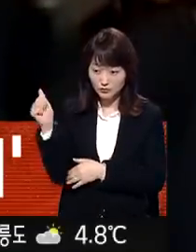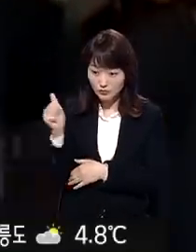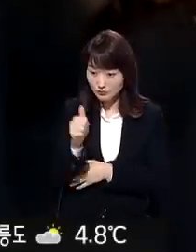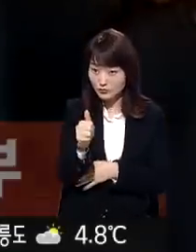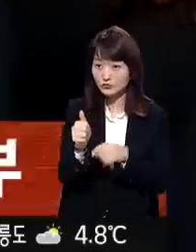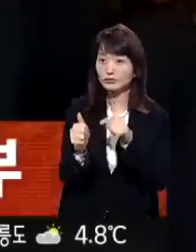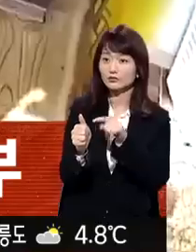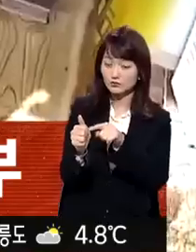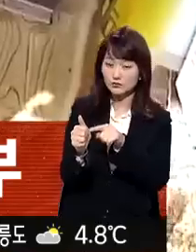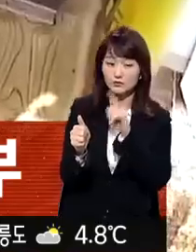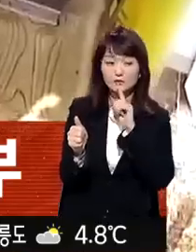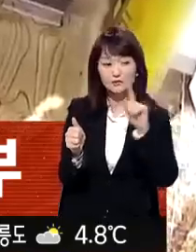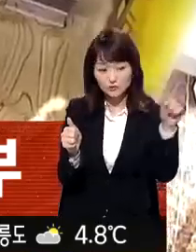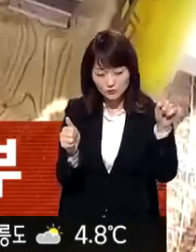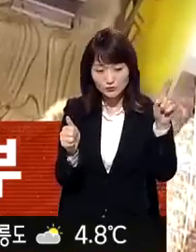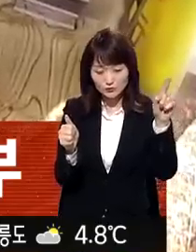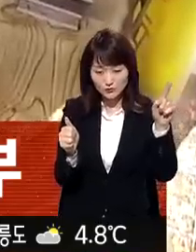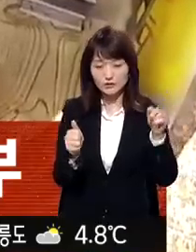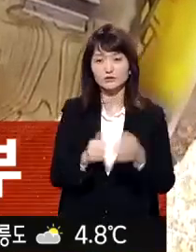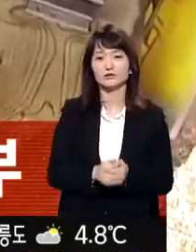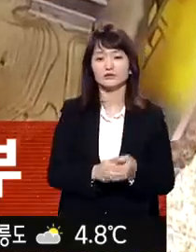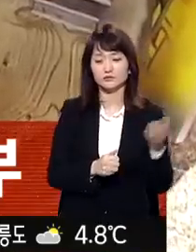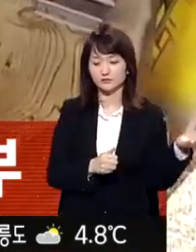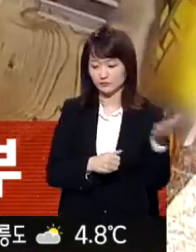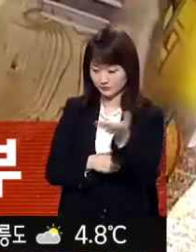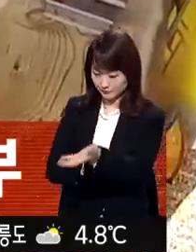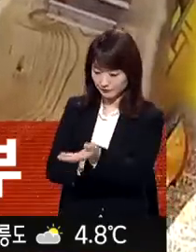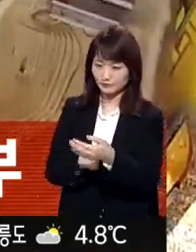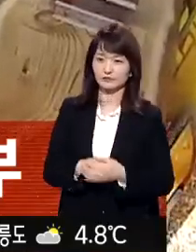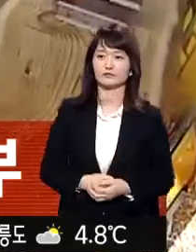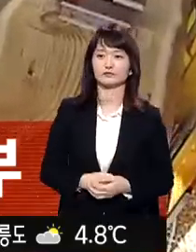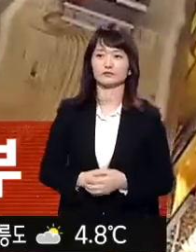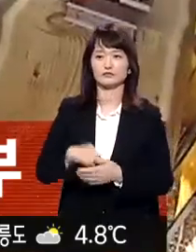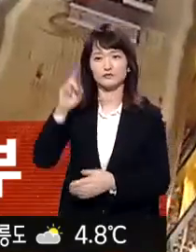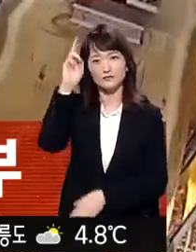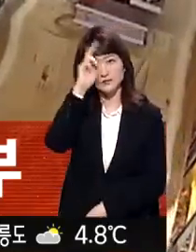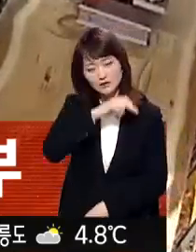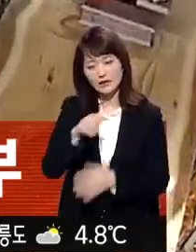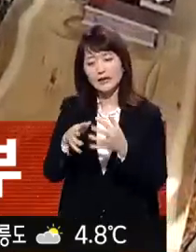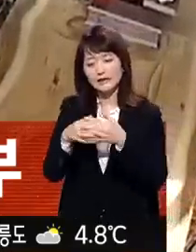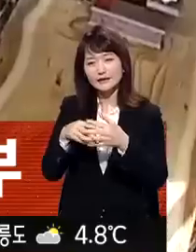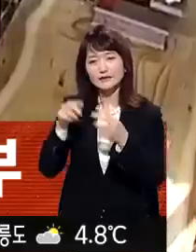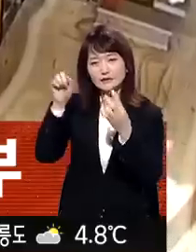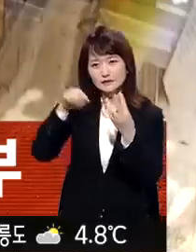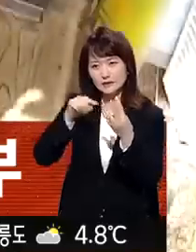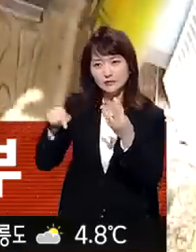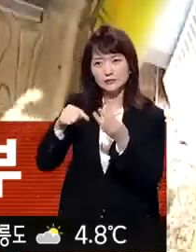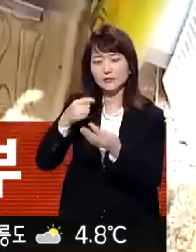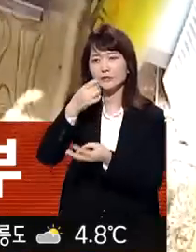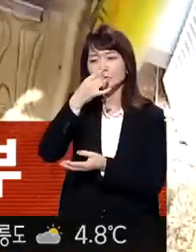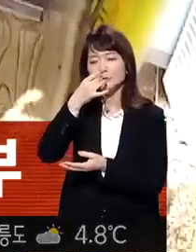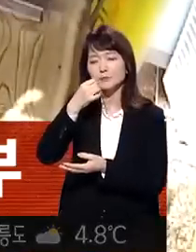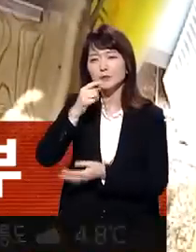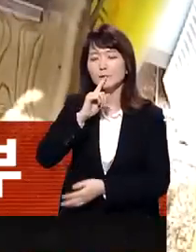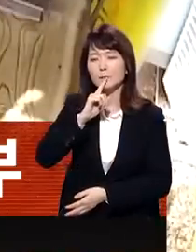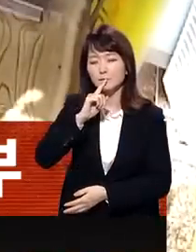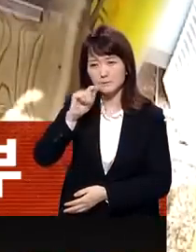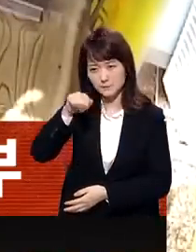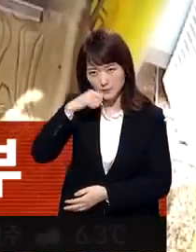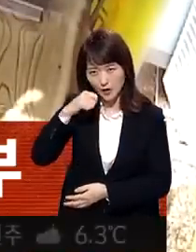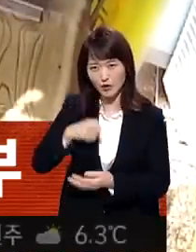이 노부부는 주문을 받아줬다고 하고요. 이 남성은 아침부터 삼겹살 3인분, 공깃밥, 음료수를 주문해 먹고 여기에